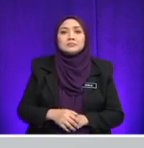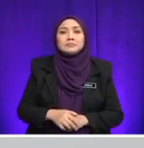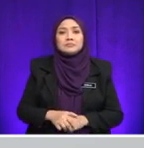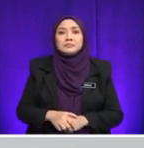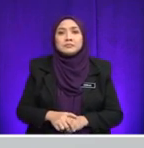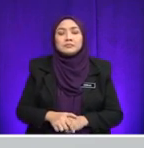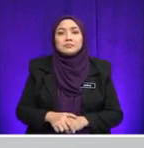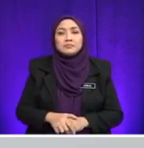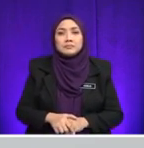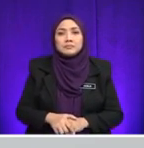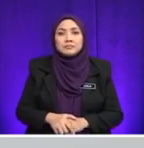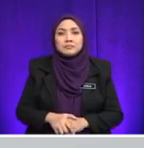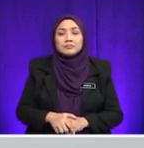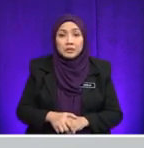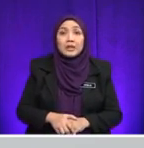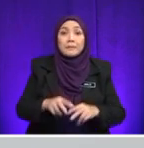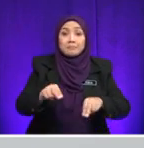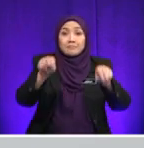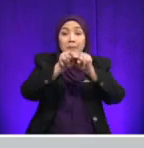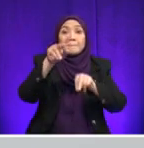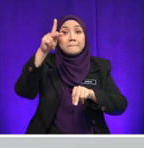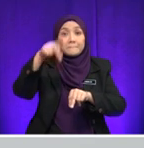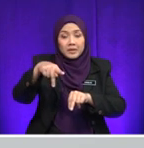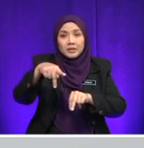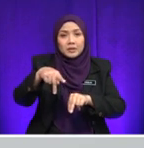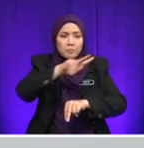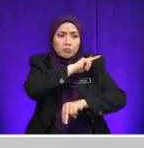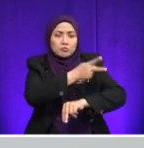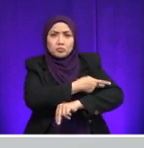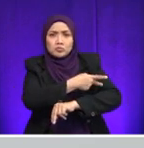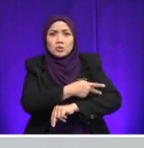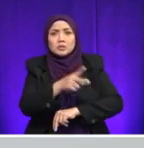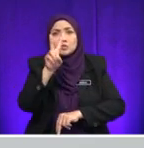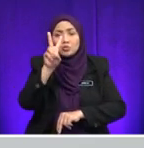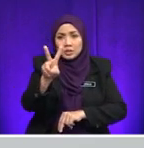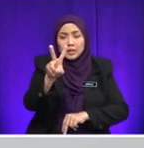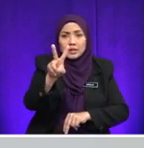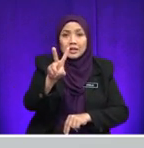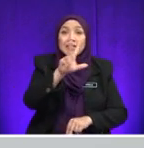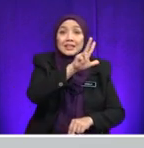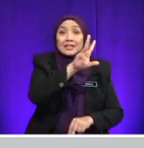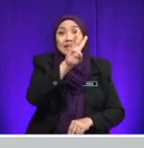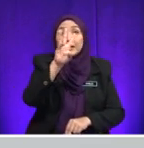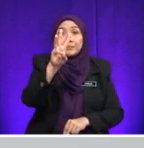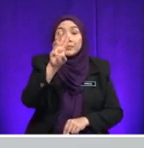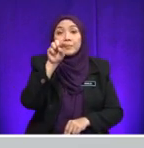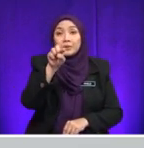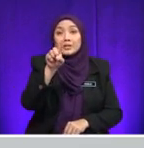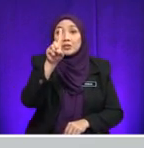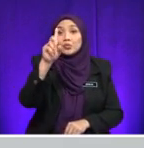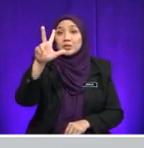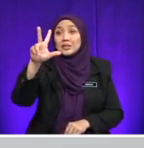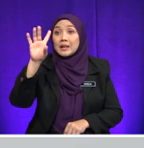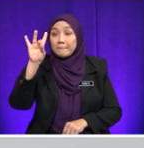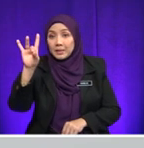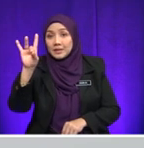jadi kita dapat nilai bisa aja kita Puncak kuasa dua kan 366 populehan 3138